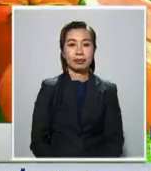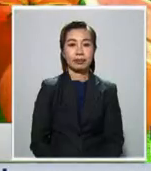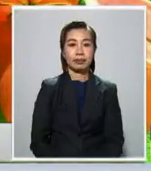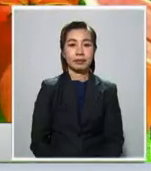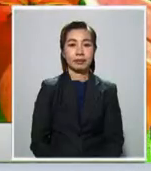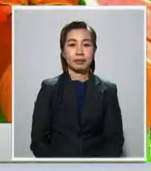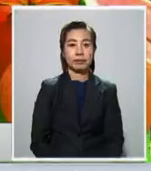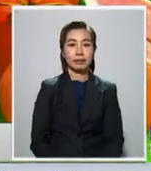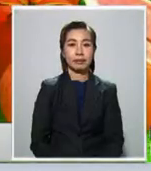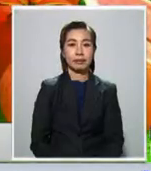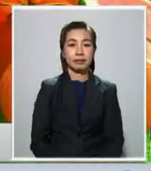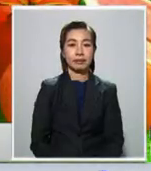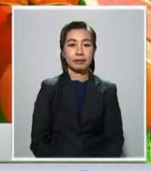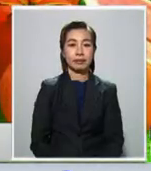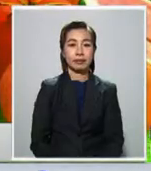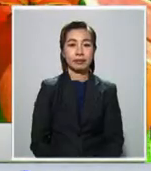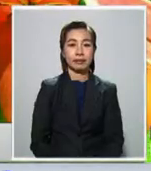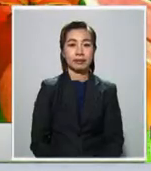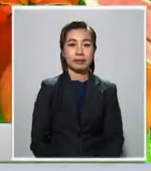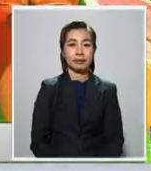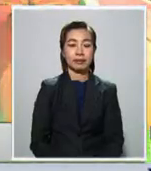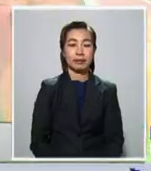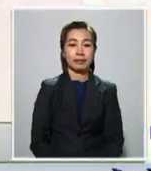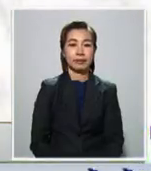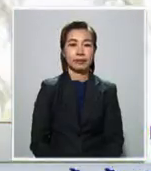คือนโยบายธกส.